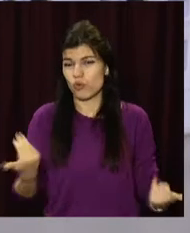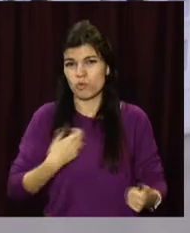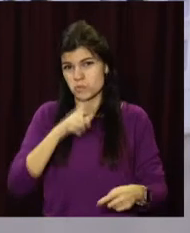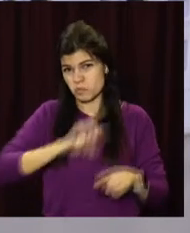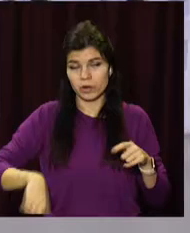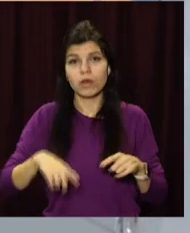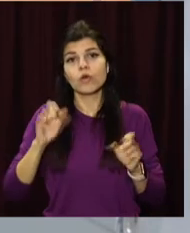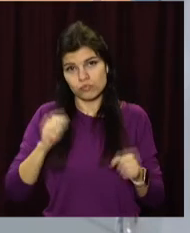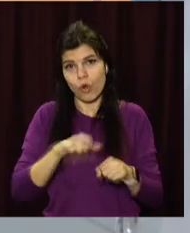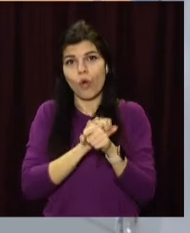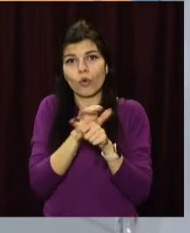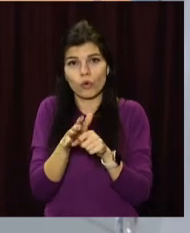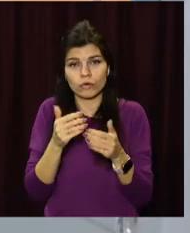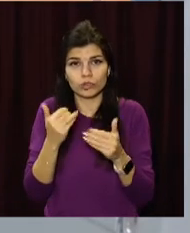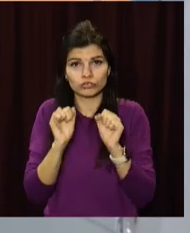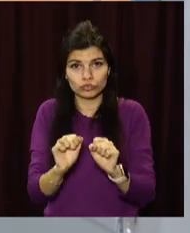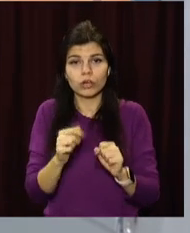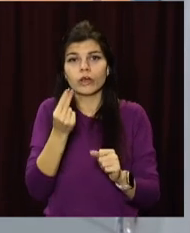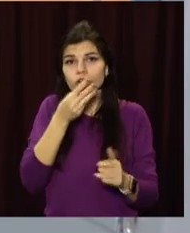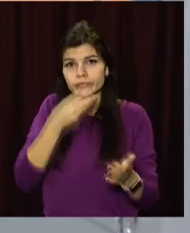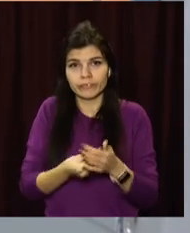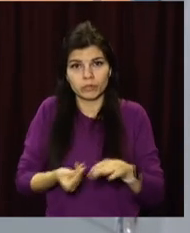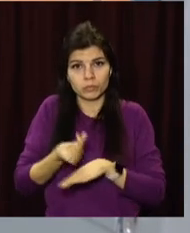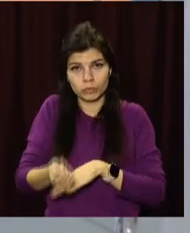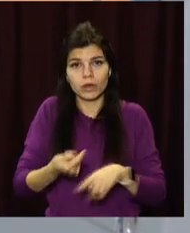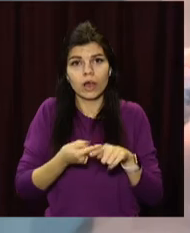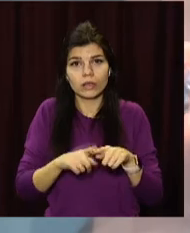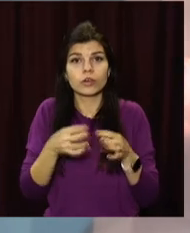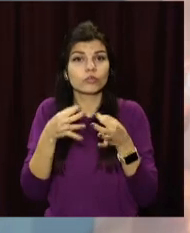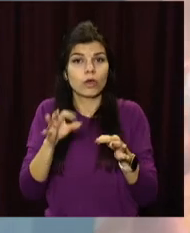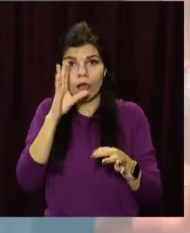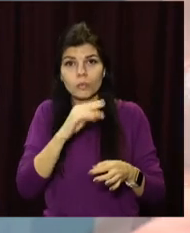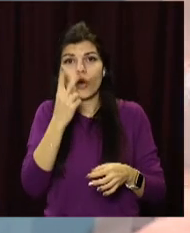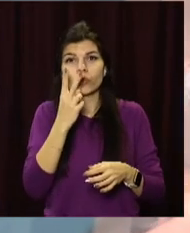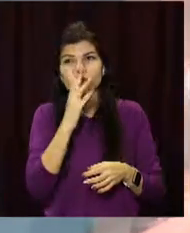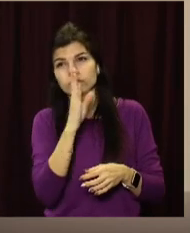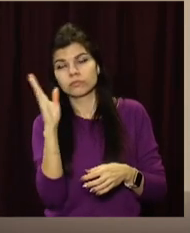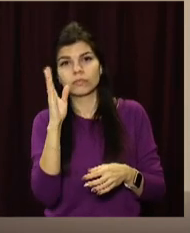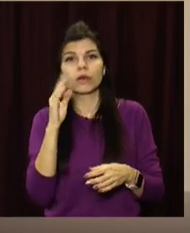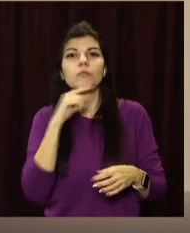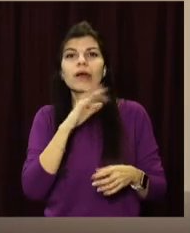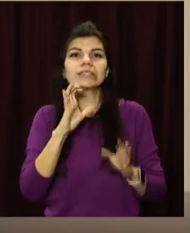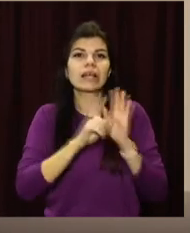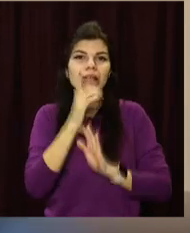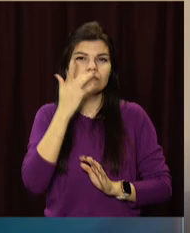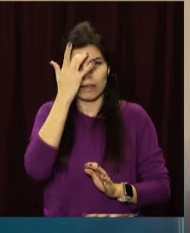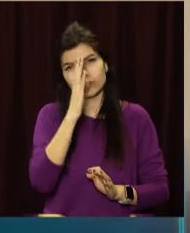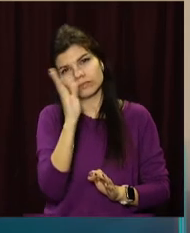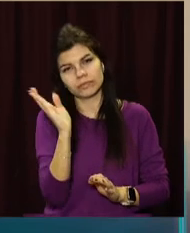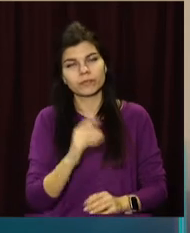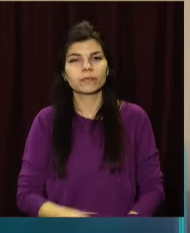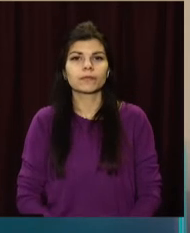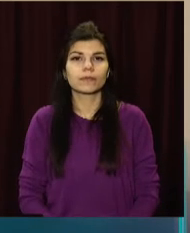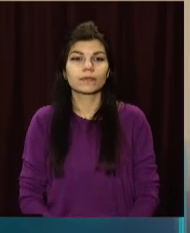від коронавірусу за власні гроші. Це стане доступним у другій половині цього року. На перших етапах